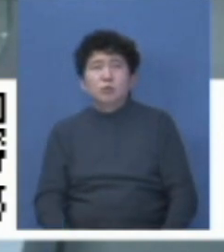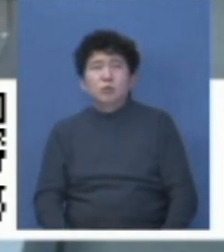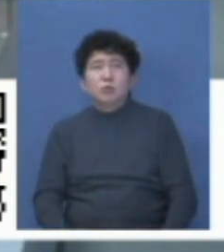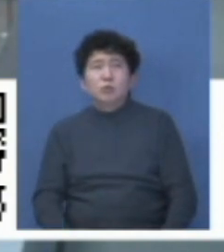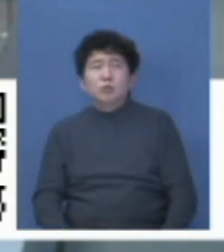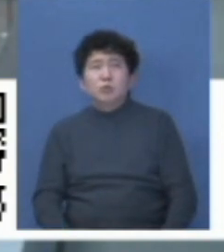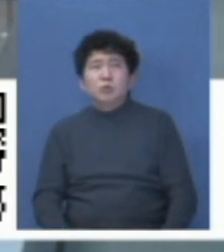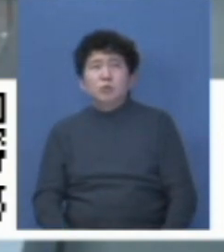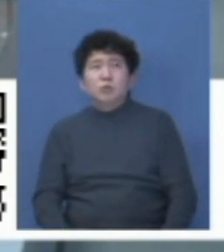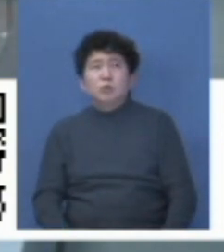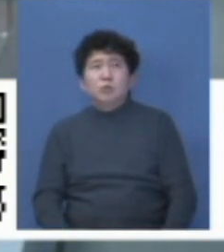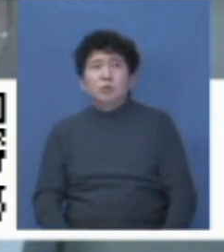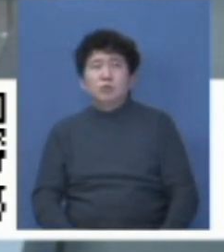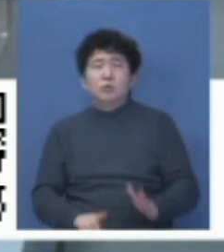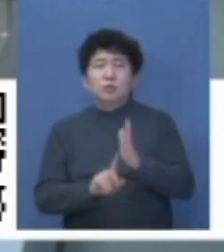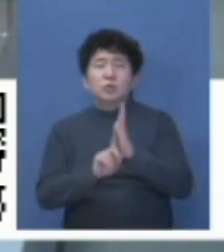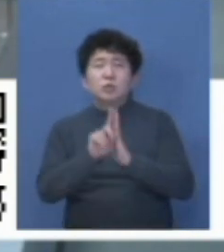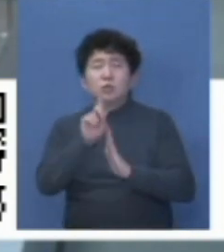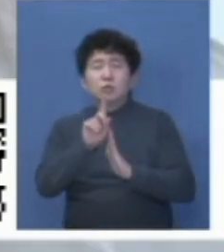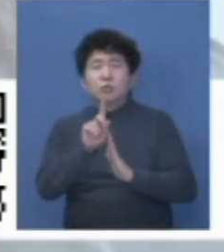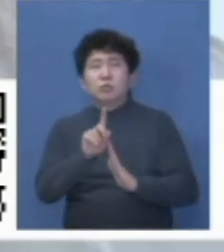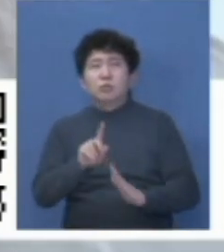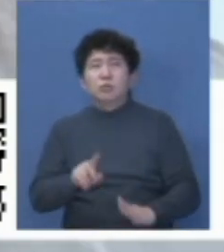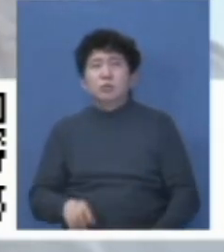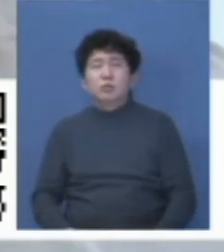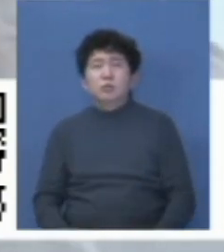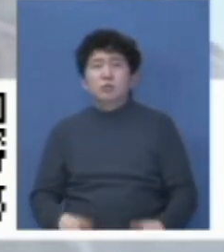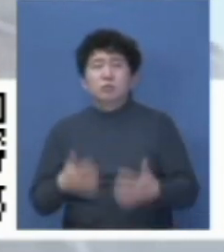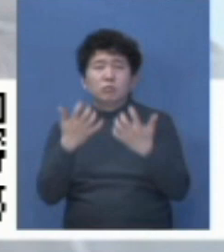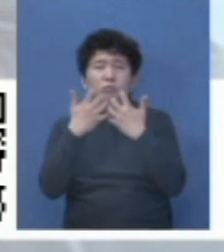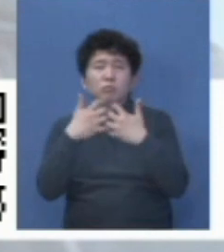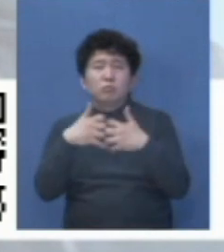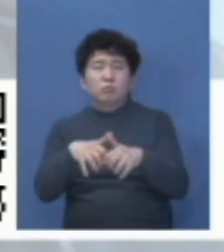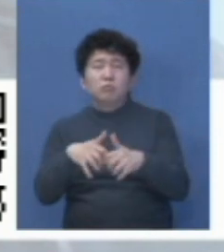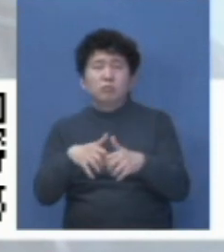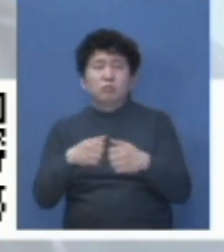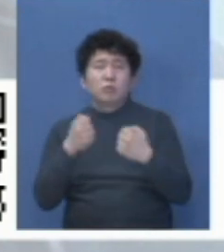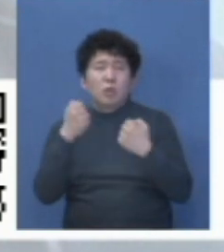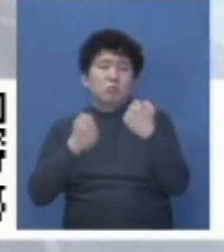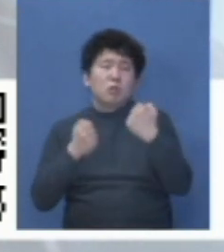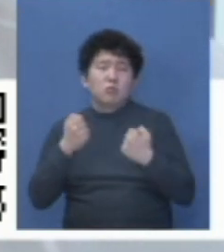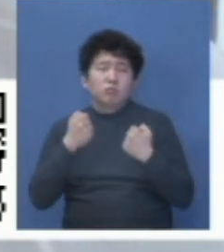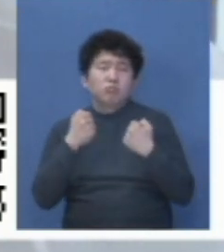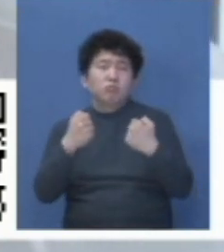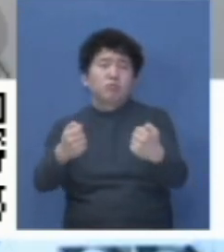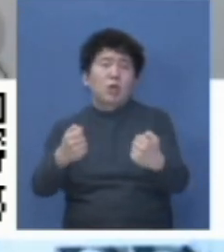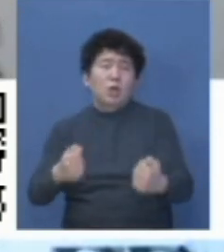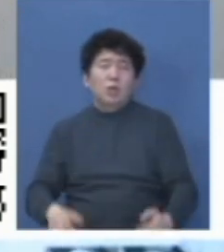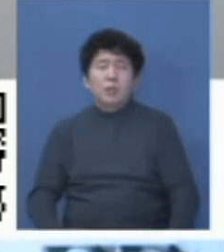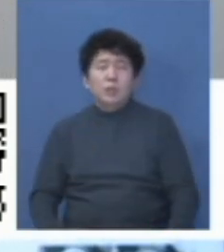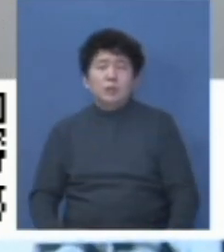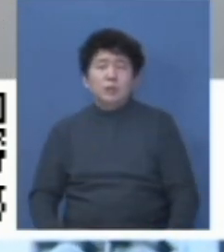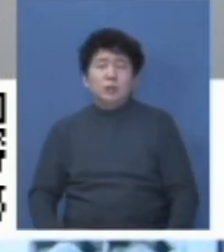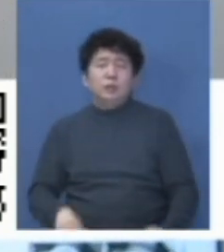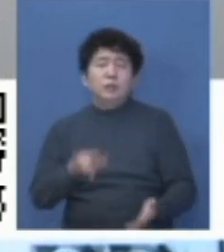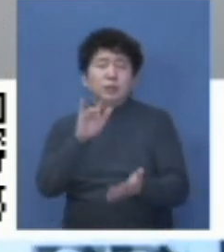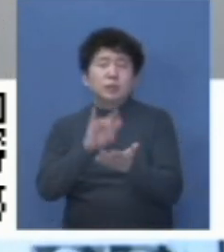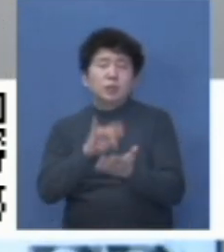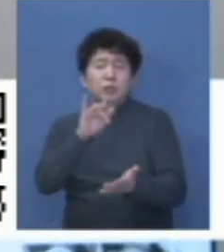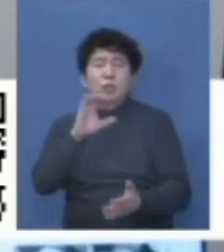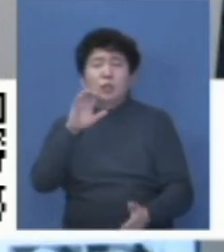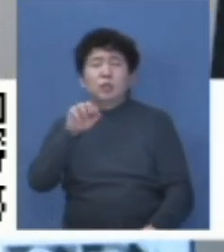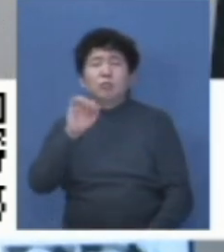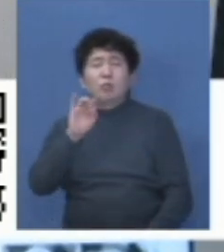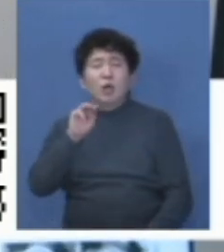знаниям автопилотного управления. Знакомство с научной деятельностью вуза продолжилось в центре компетенции Smart